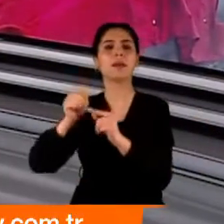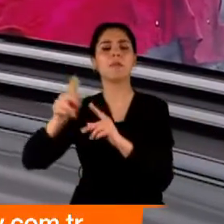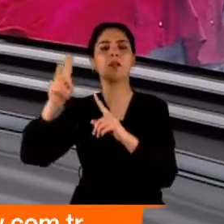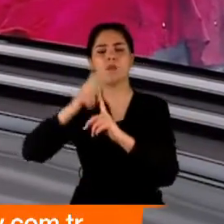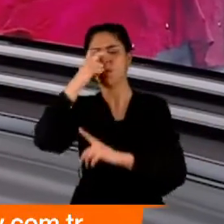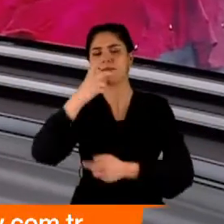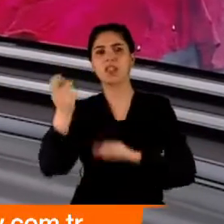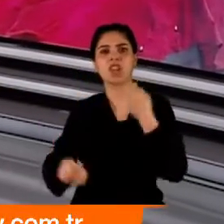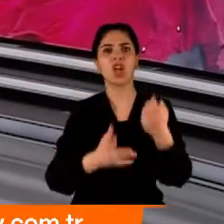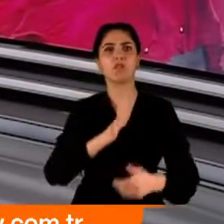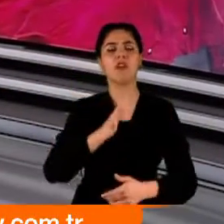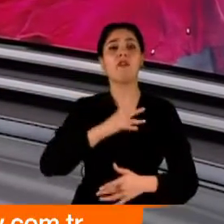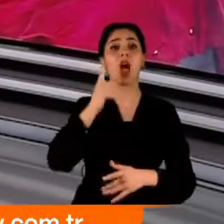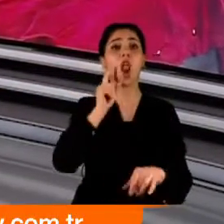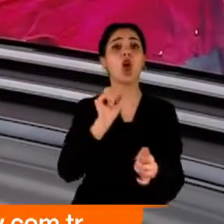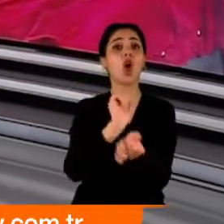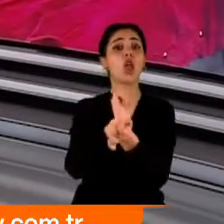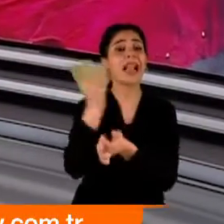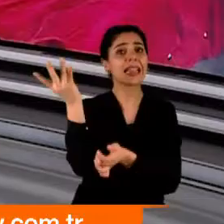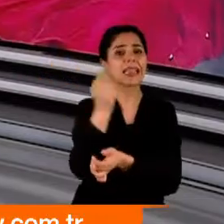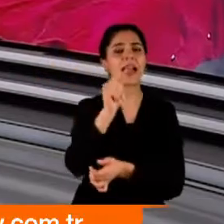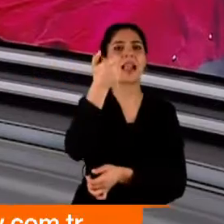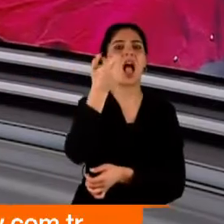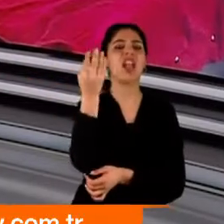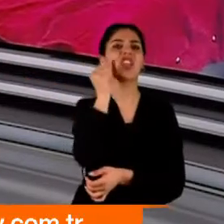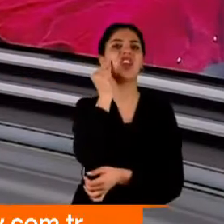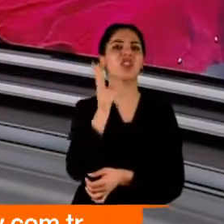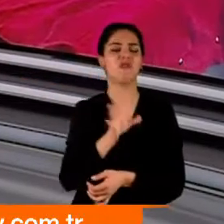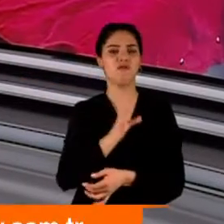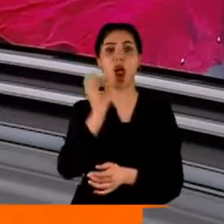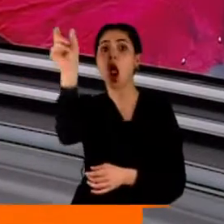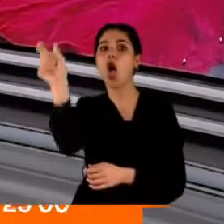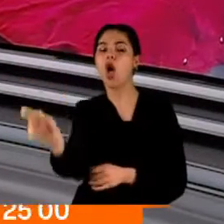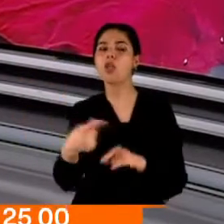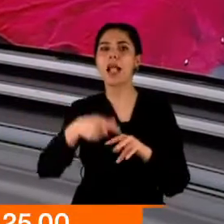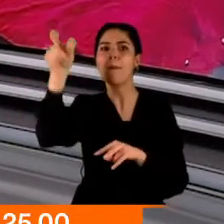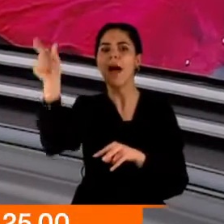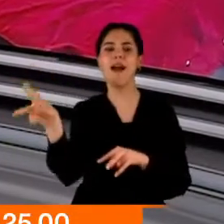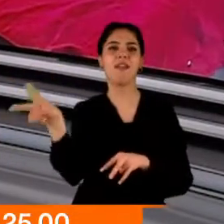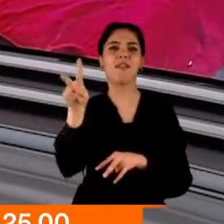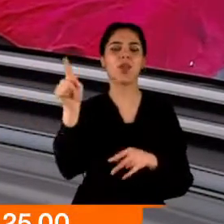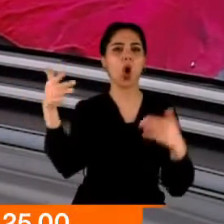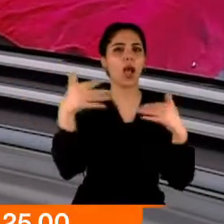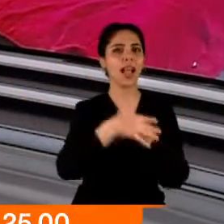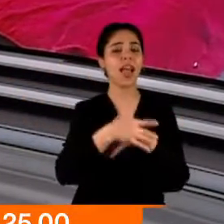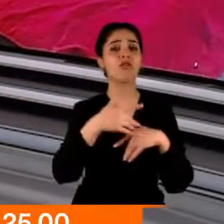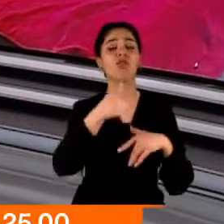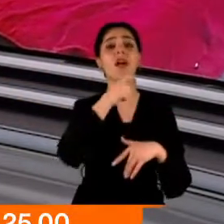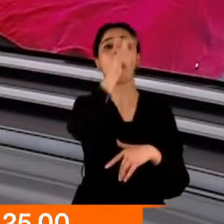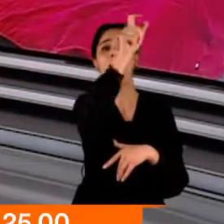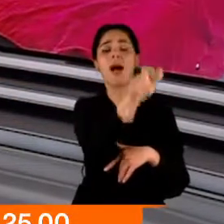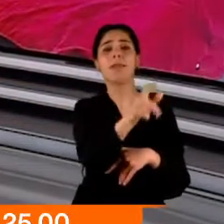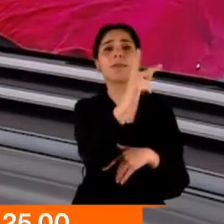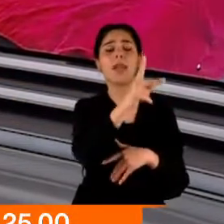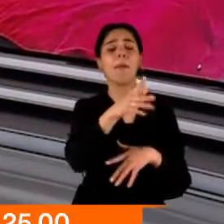tutuyor. Saldırıyla ilgili gözaltı sayısı şu an 6'ya yükseldi. Özlem Aktay ve Arif Soner Kalkansa o gece Falyalı'ya kurulan